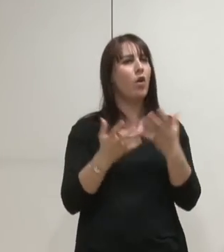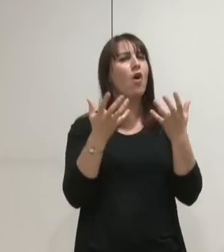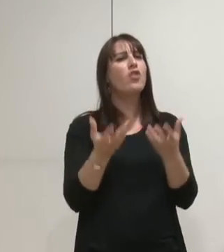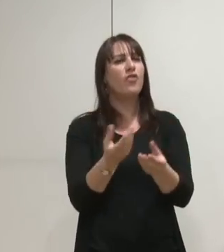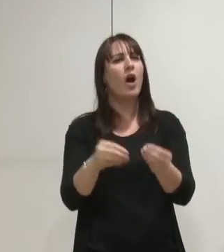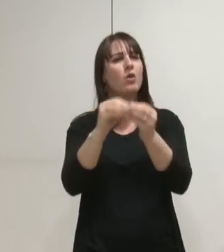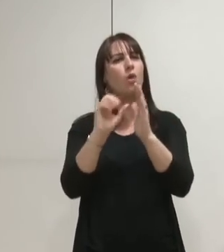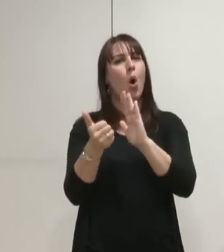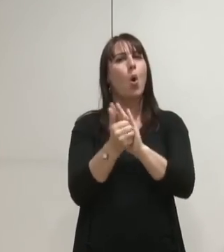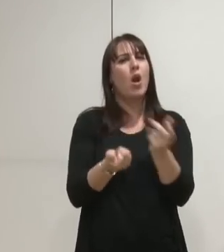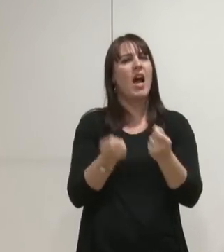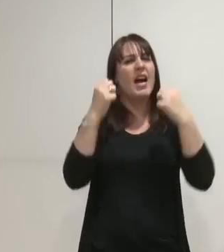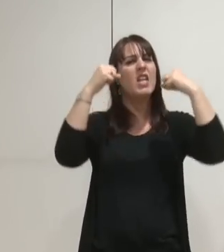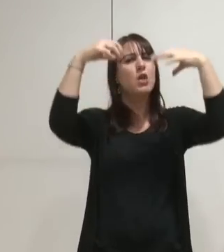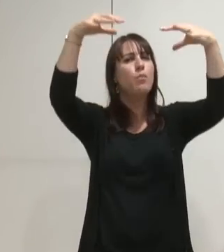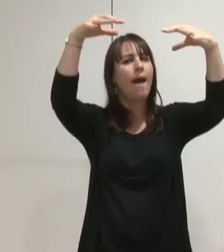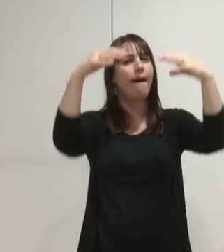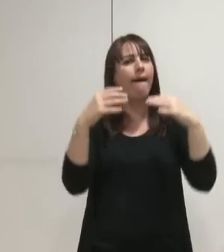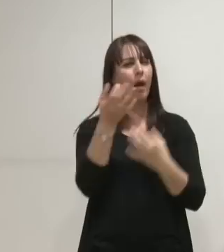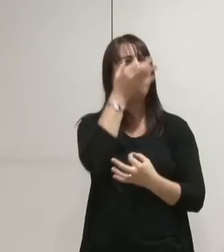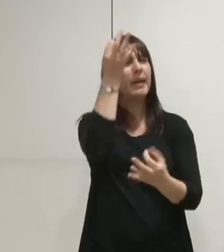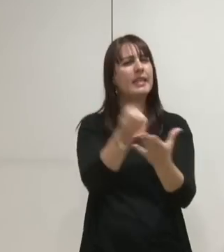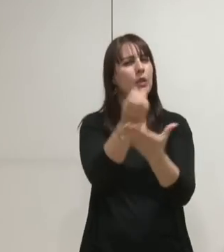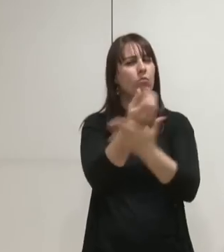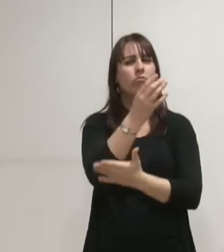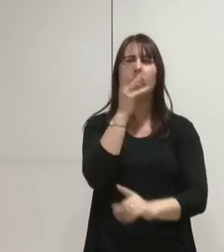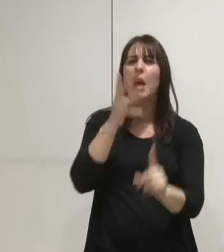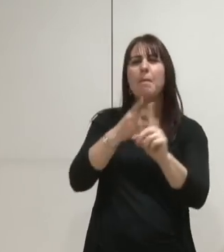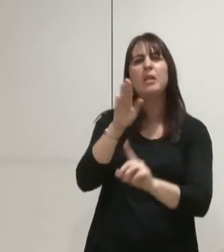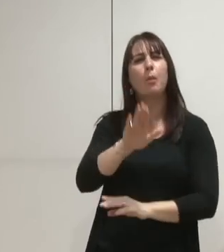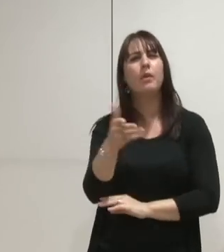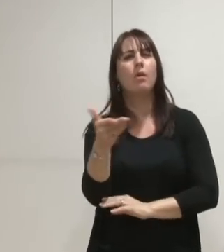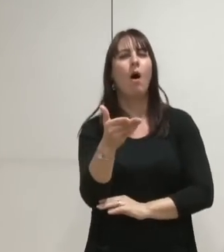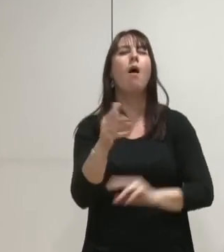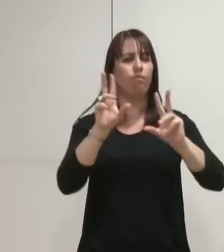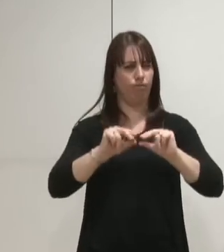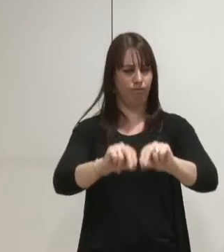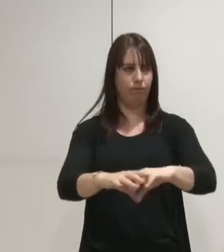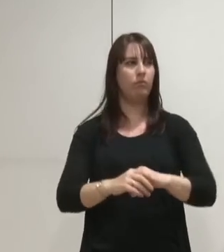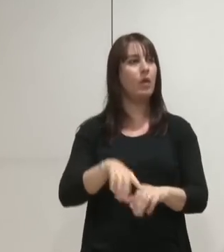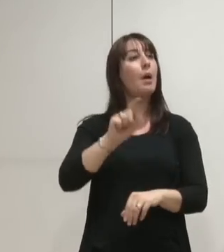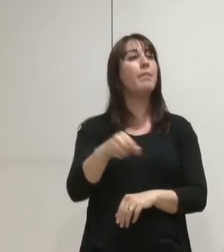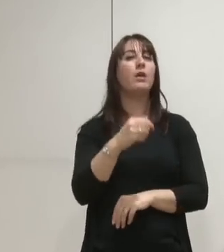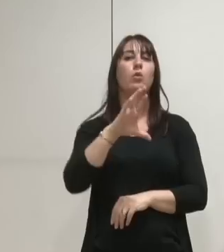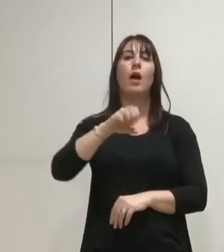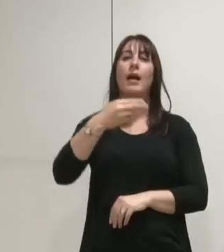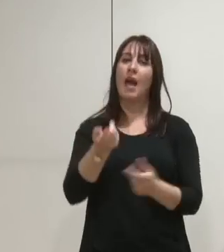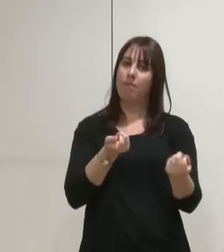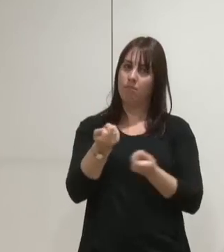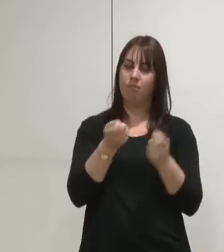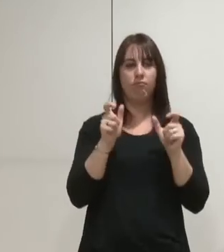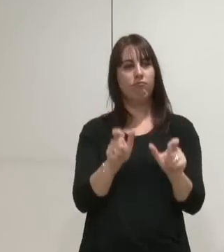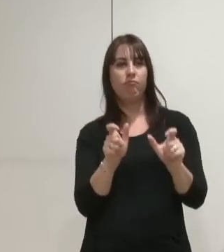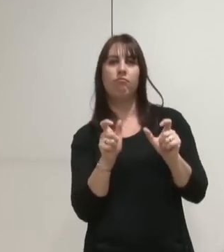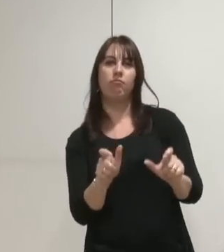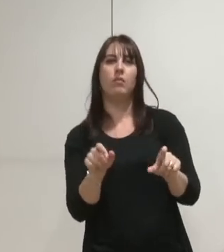sur le rôle de la régie lumière tout d'abord quelles seront ces missions bien entendu le contrôle du crème et de la réalisation